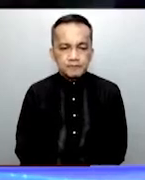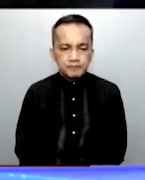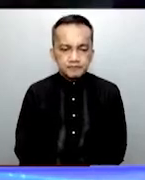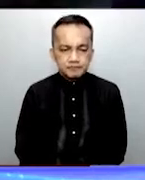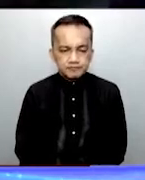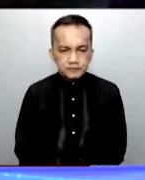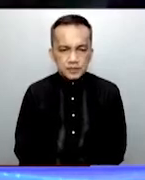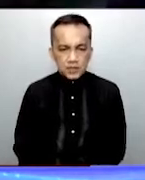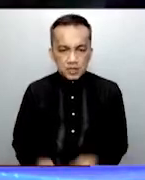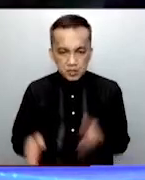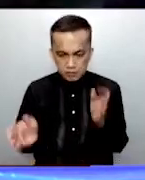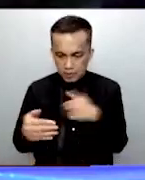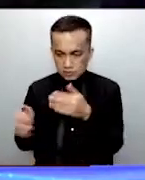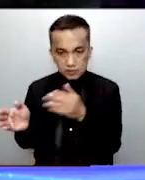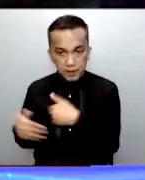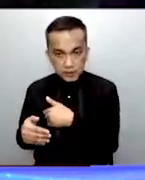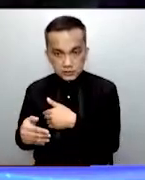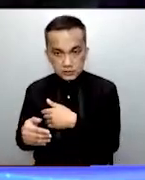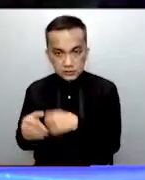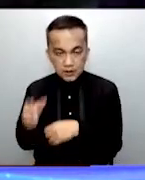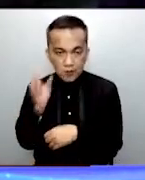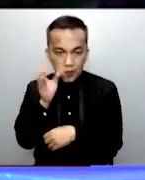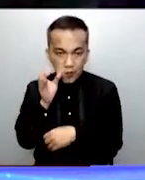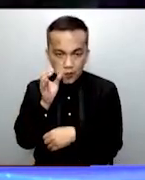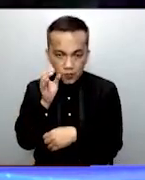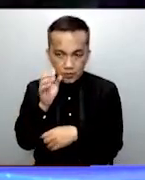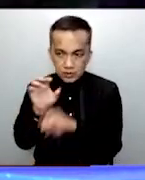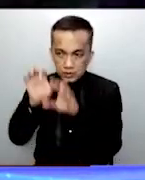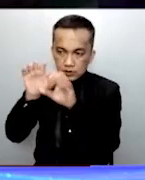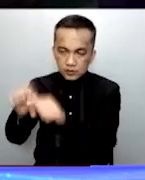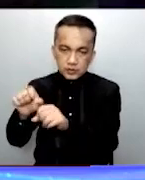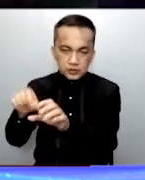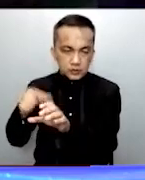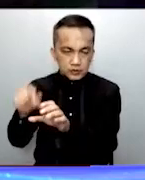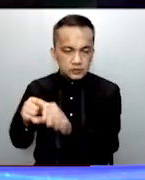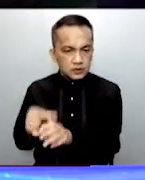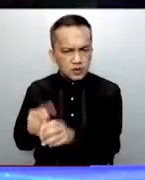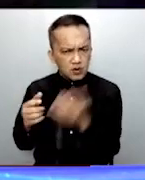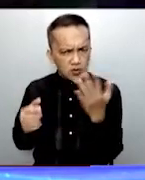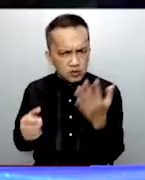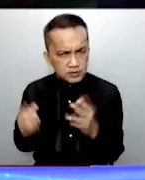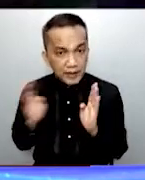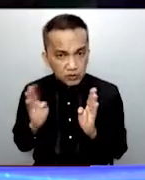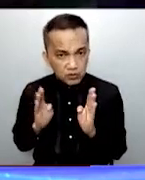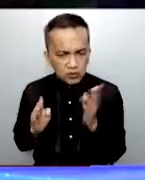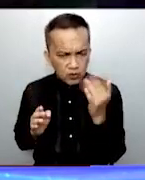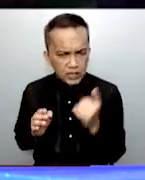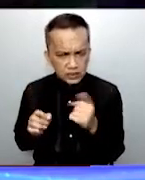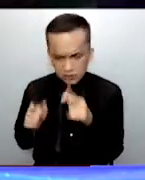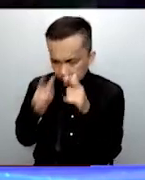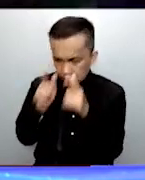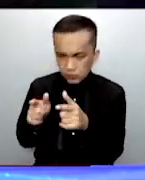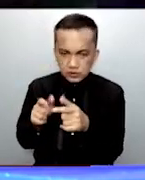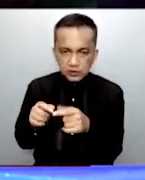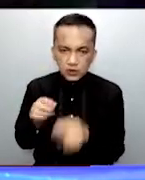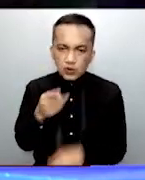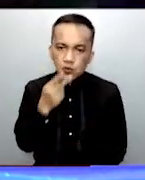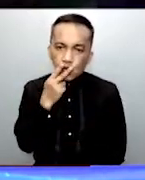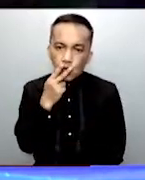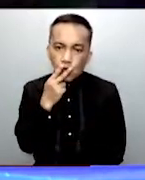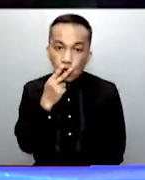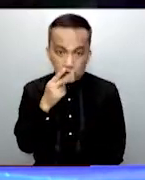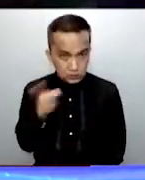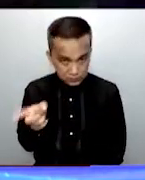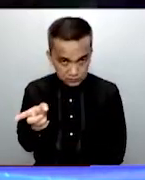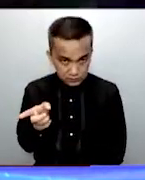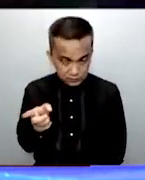Kahon-kahon na candy ang kinumpiska sa isang grocery store sa Baguio. Ang dahilan, mukha raw kasing sigarilyo ang mga ito.